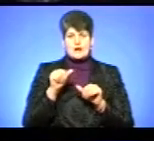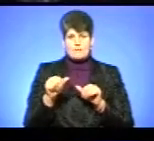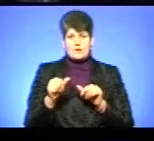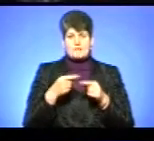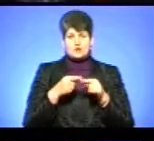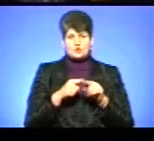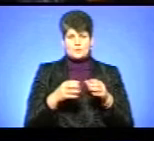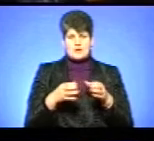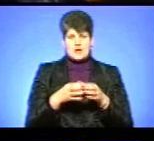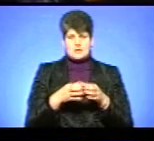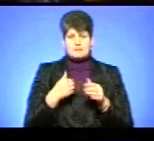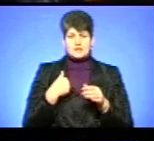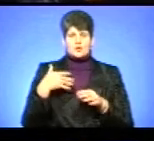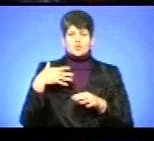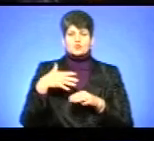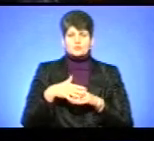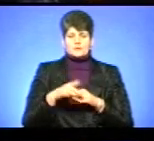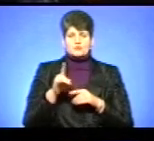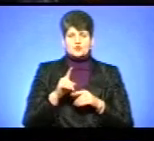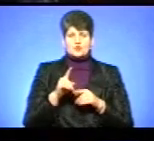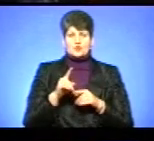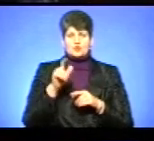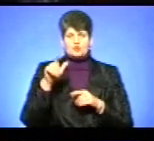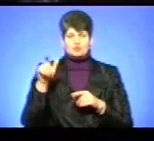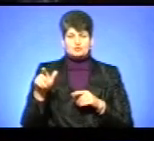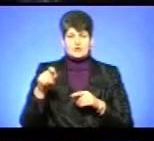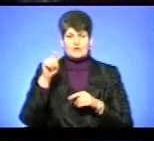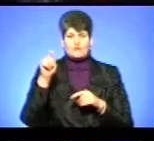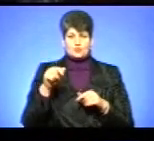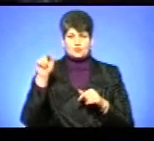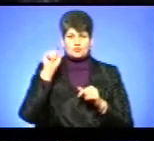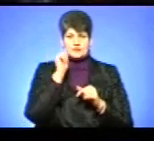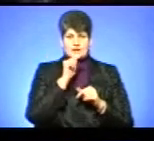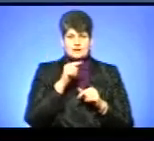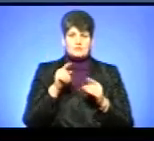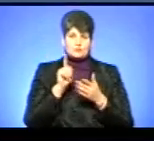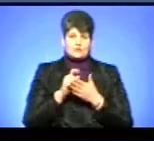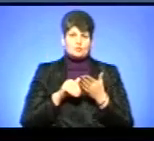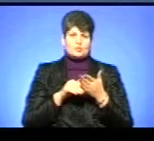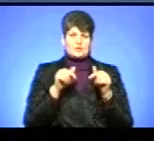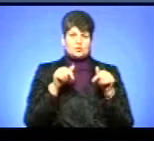Ми розуміємо, що люди воюють там, а ми хочемо всіма силами якось їм допомогти тут.